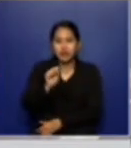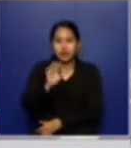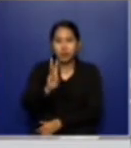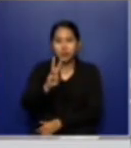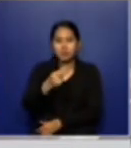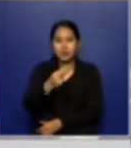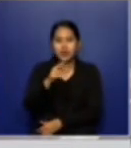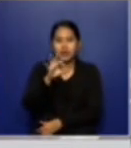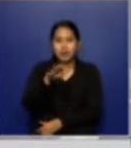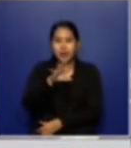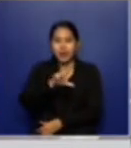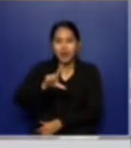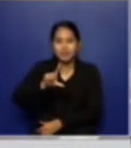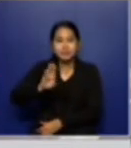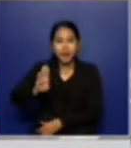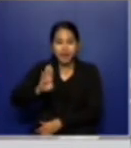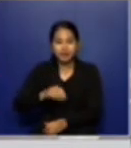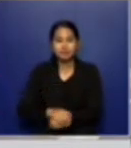469,000 ล้านบาท